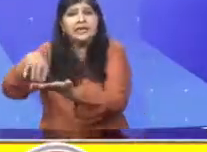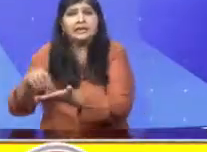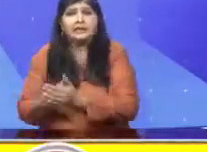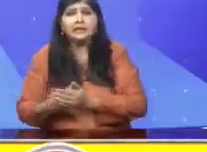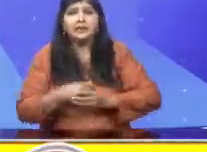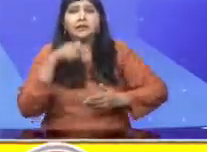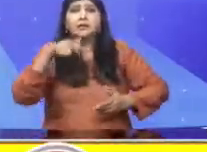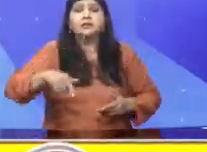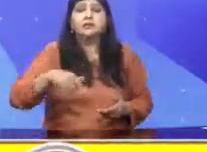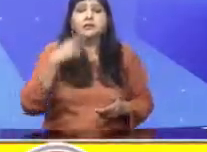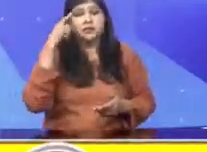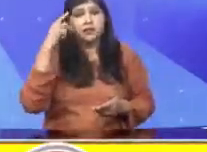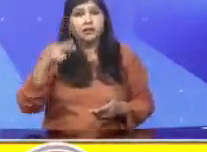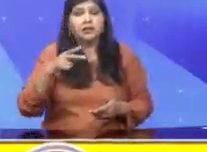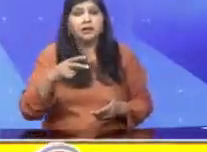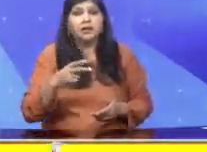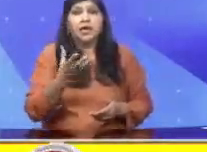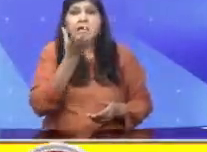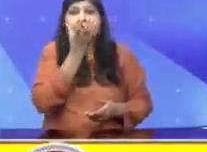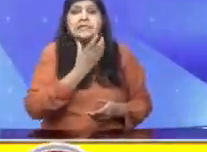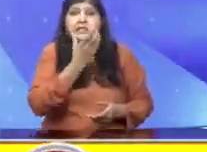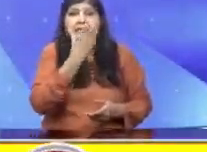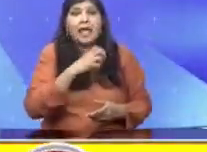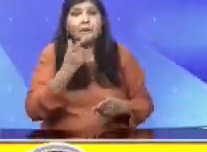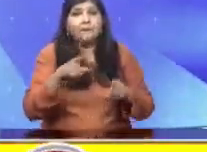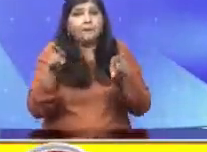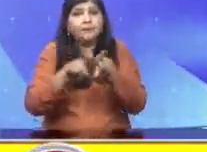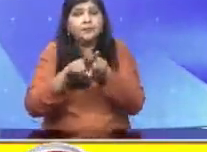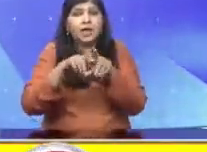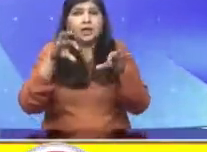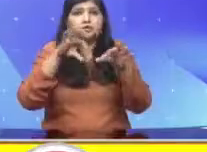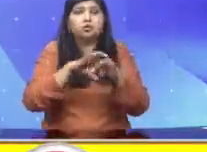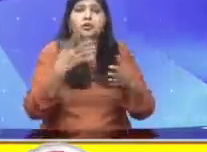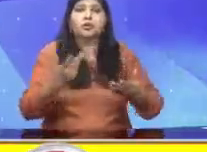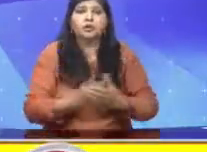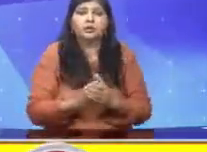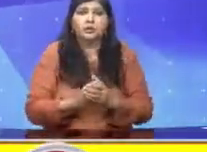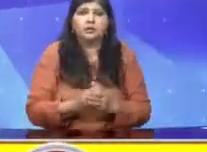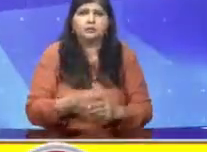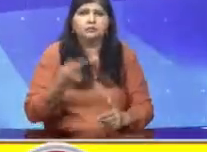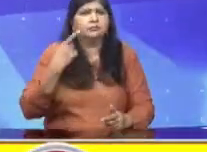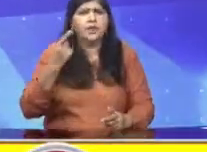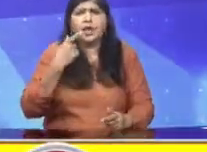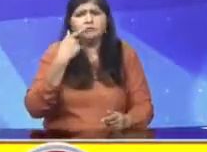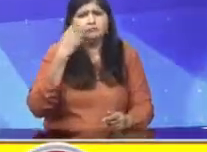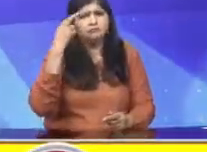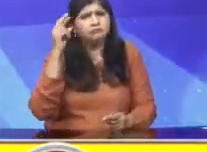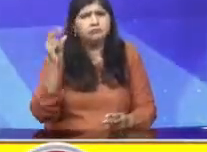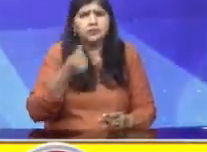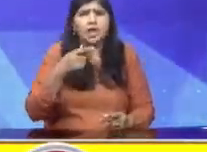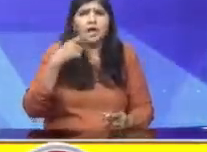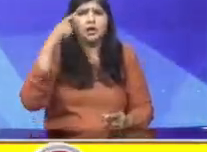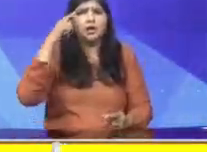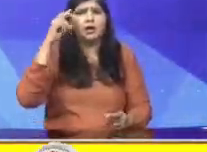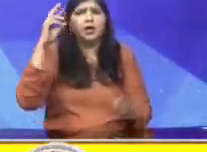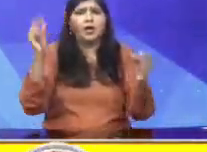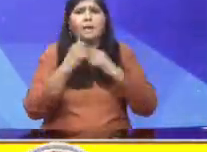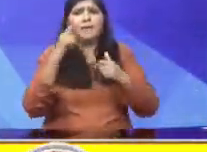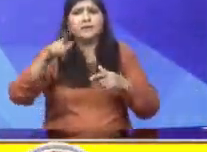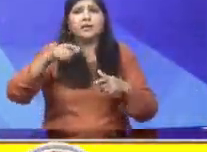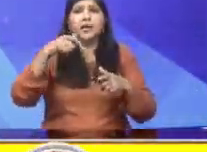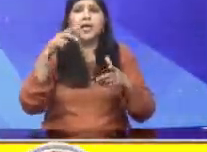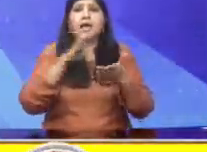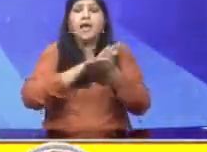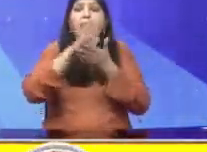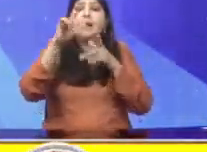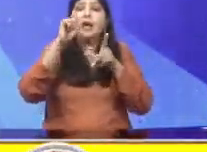जिने आप सेव एपल के साथ जोडेंगे तो जाहिर है कि आपके मन में सबसे पहले